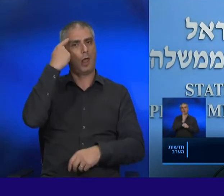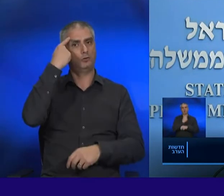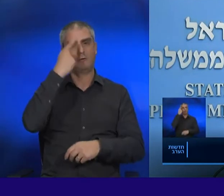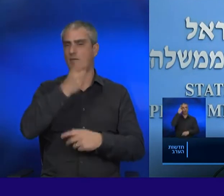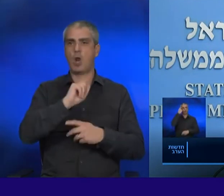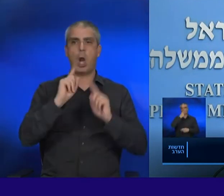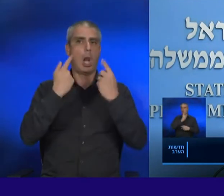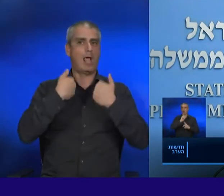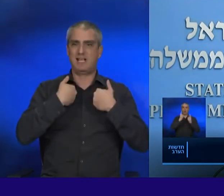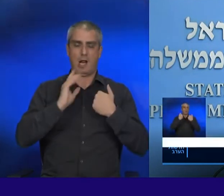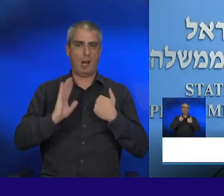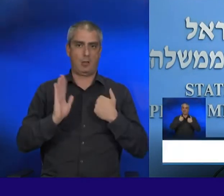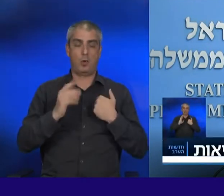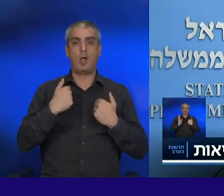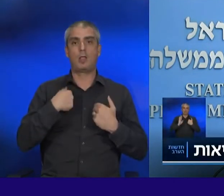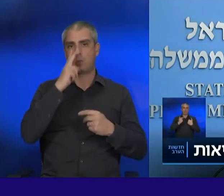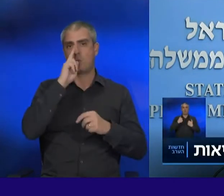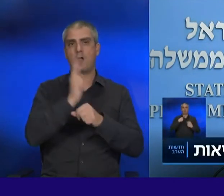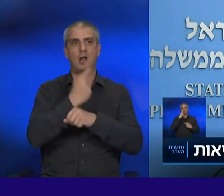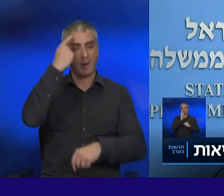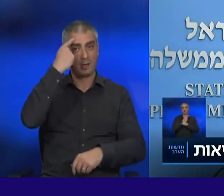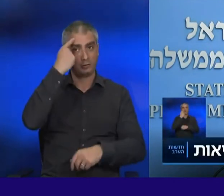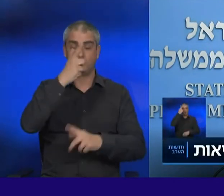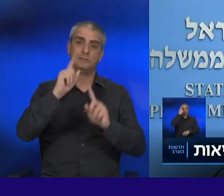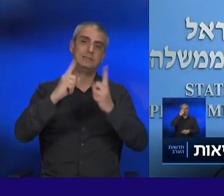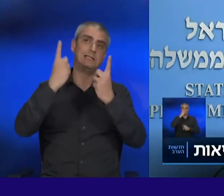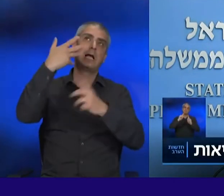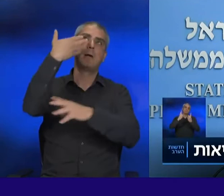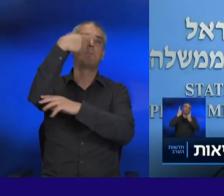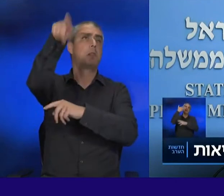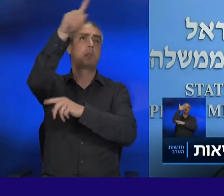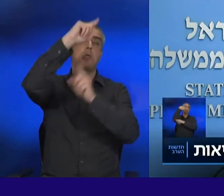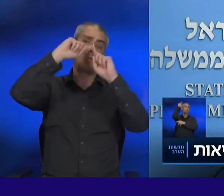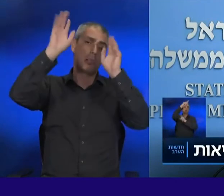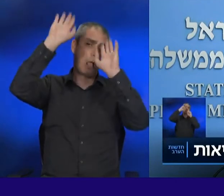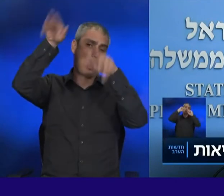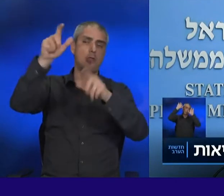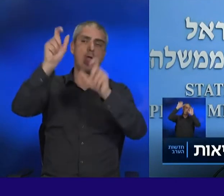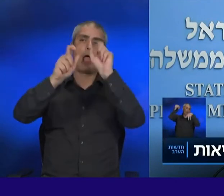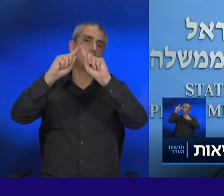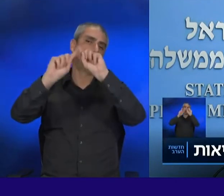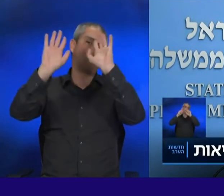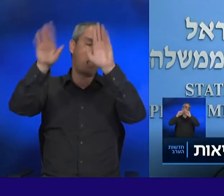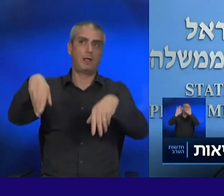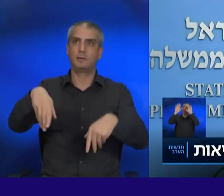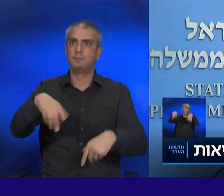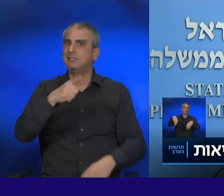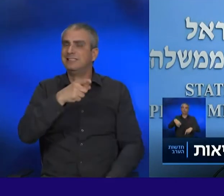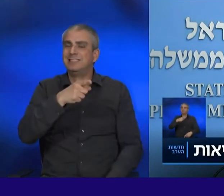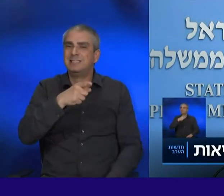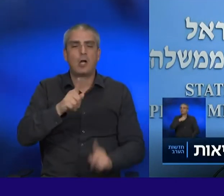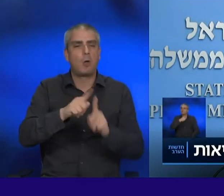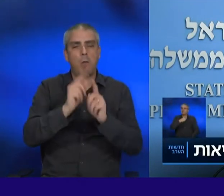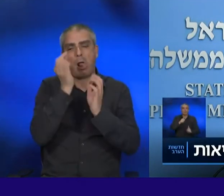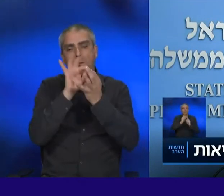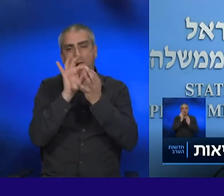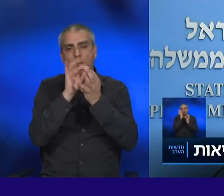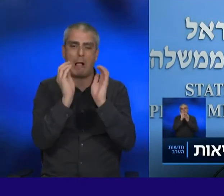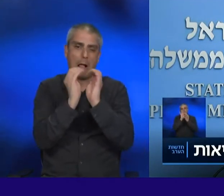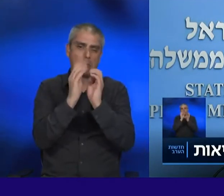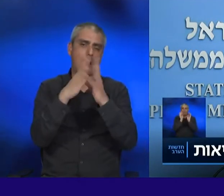לא יקרו לנו. אנחנו רגילים לחשוב שזה יקרה במדינות אחרות, יקרה לאנשים אחרים, שזה יהיה אירוע קטן